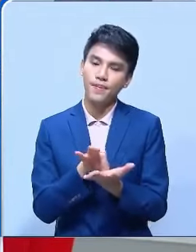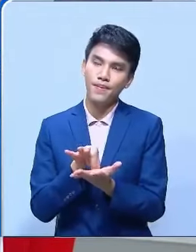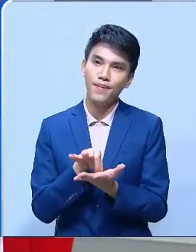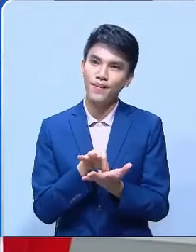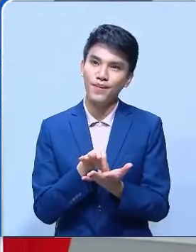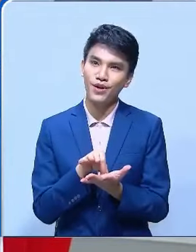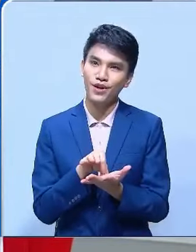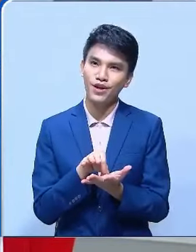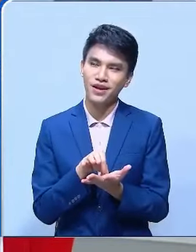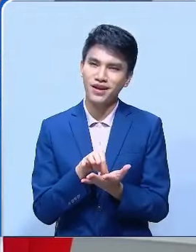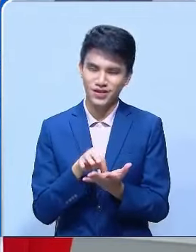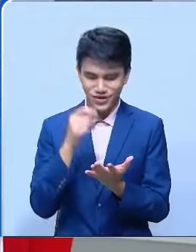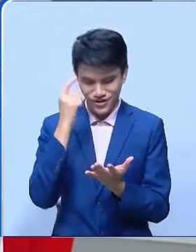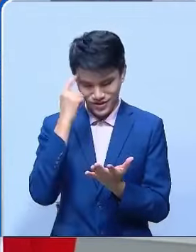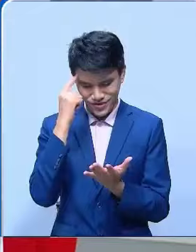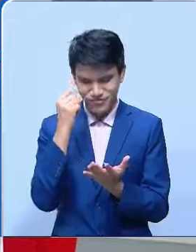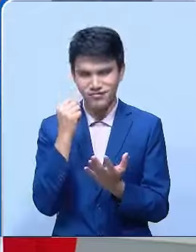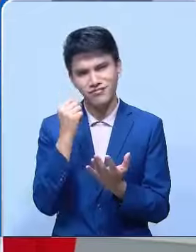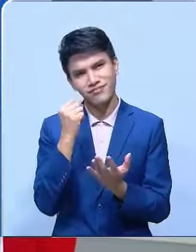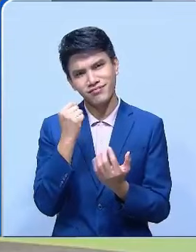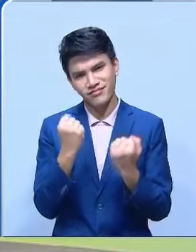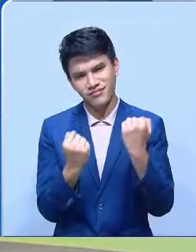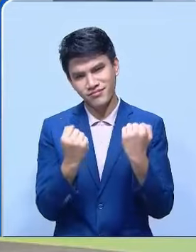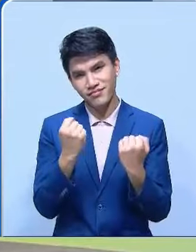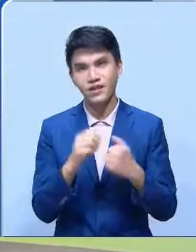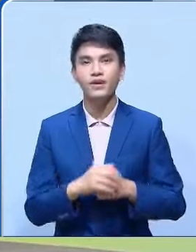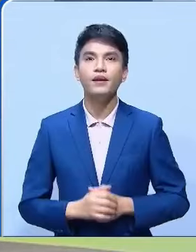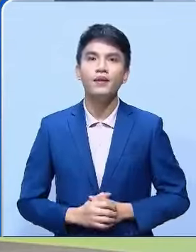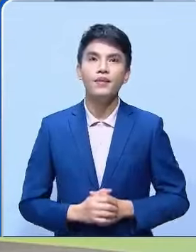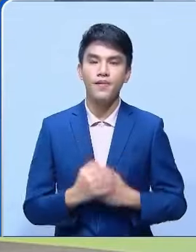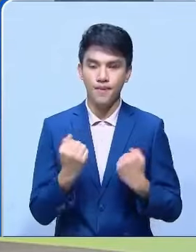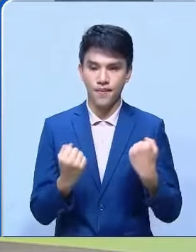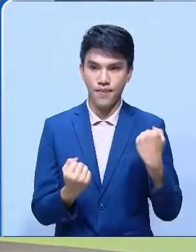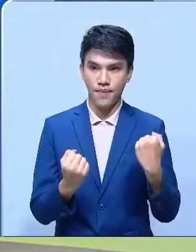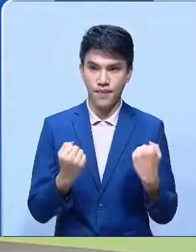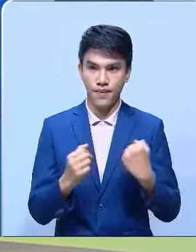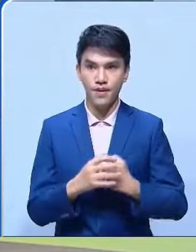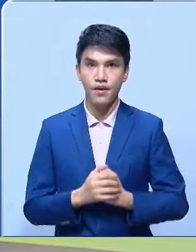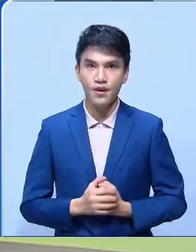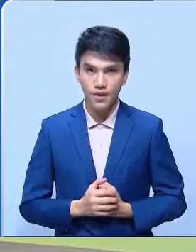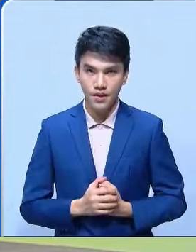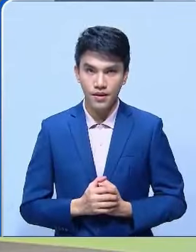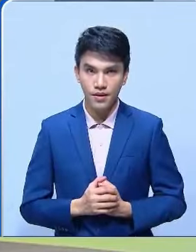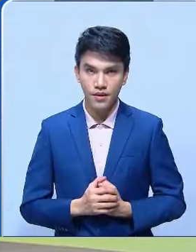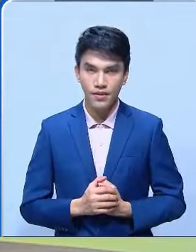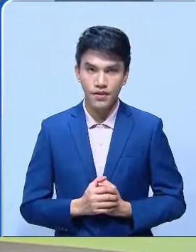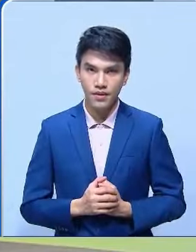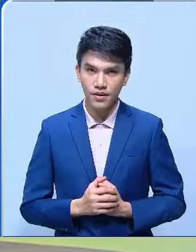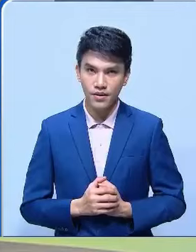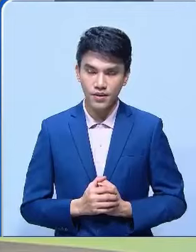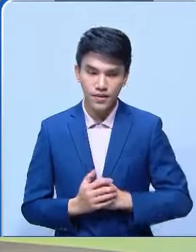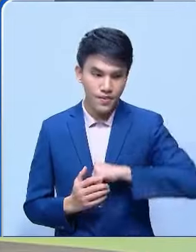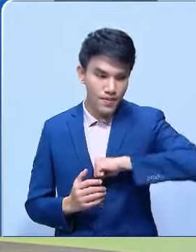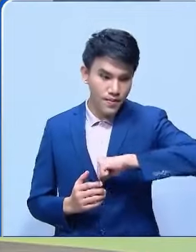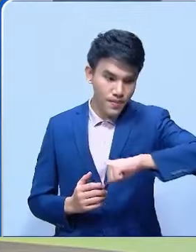รือวิจารณญาณในการขับขี่คือมีคนหนึ่งขับรถมากำลังจะเลี้ยวเนี่ยซ้าย